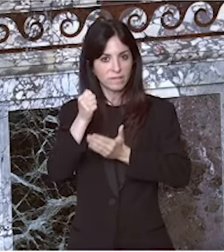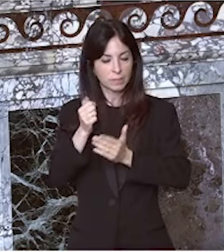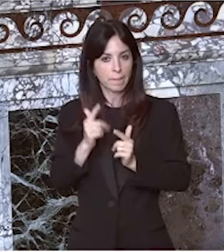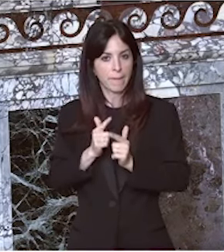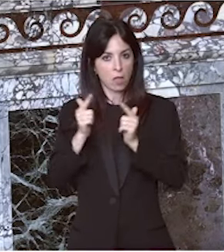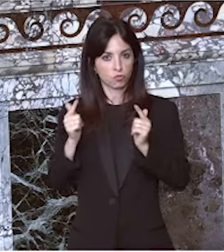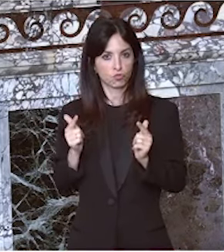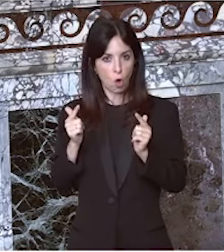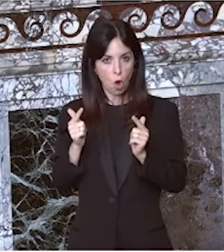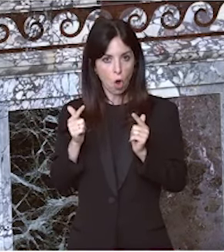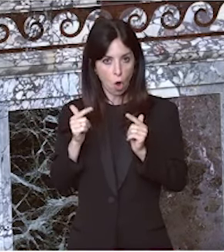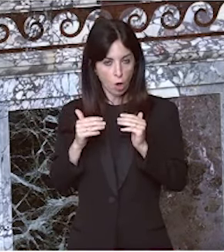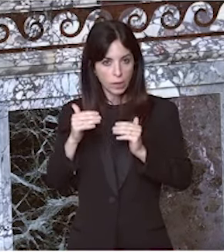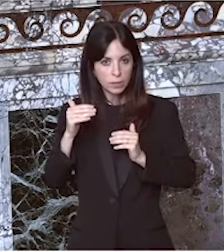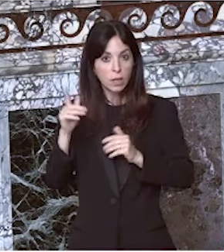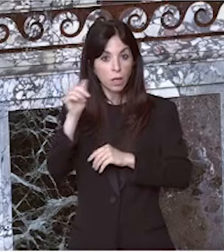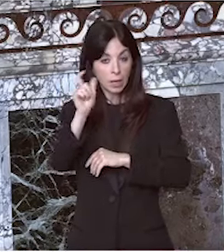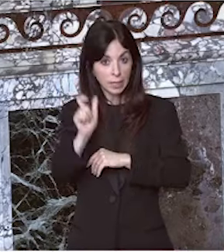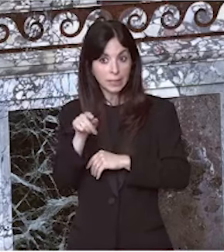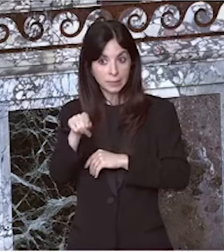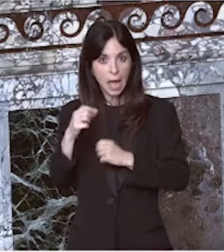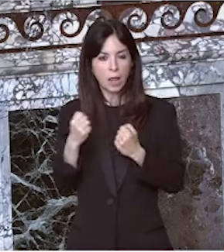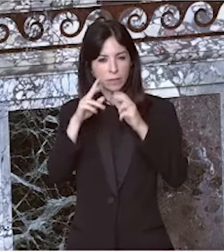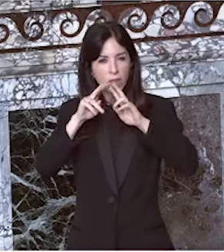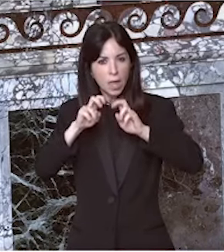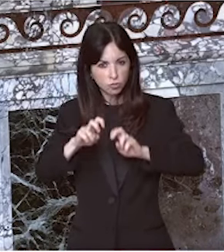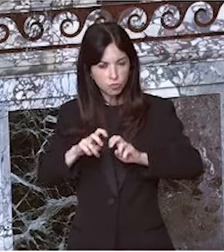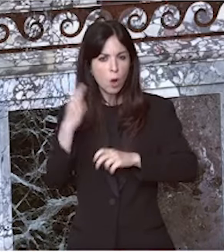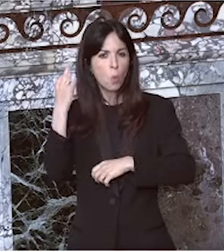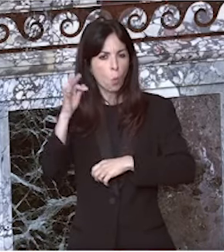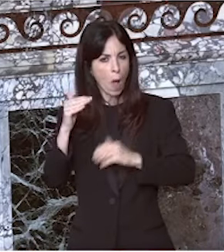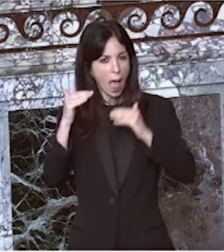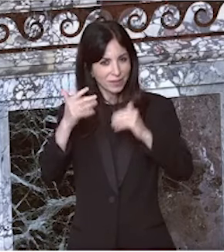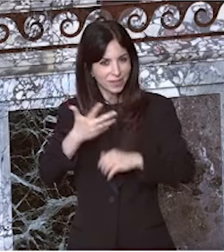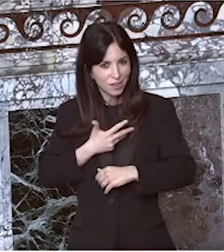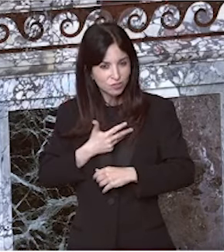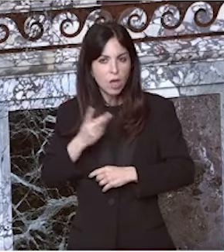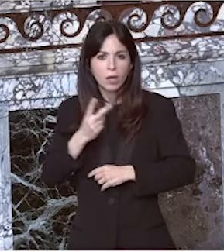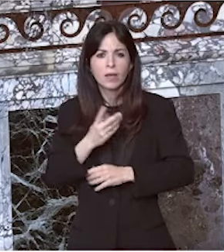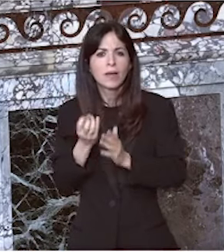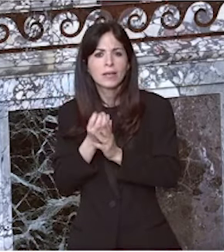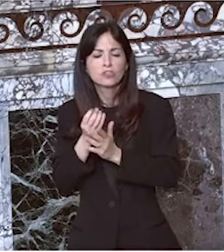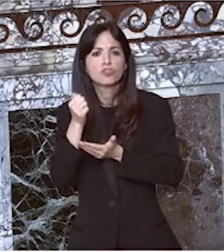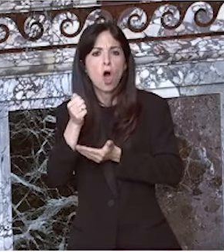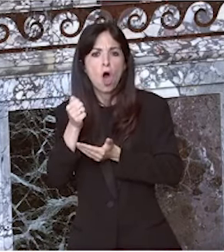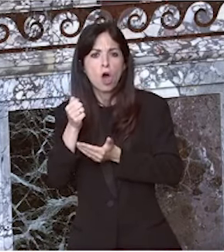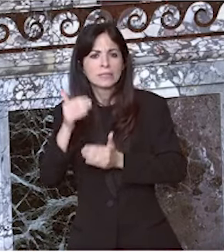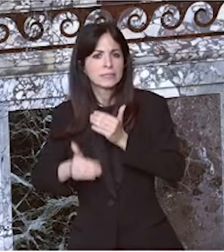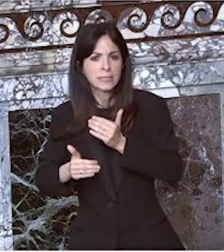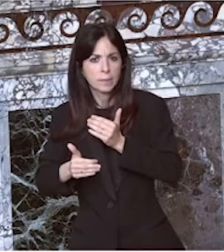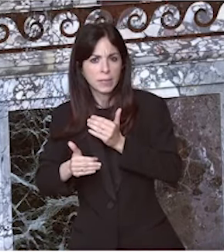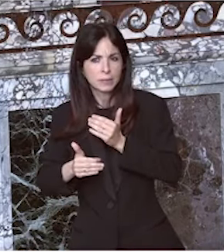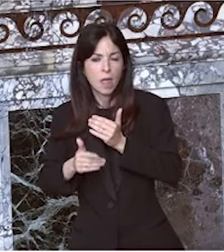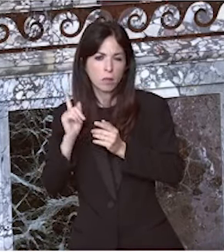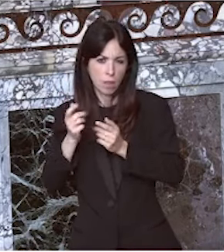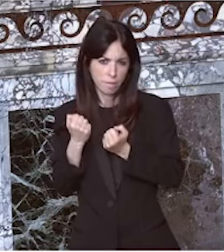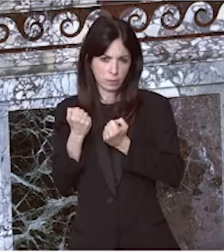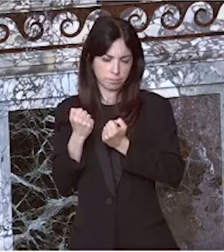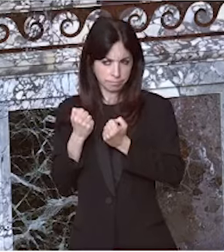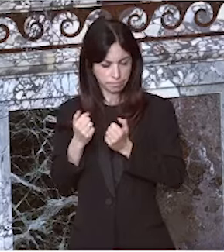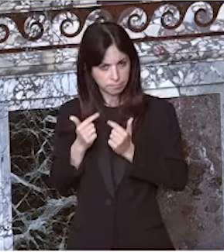di ricerca ha indici elevati di produttività e qualità, ma risorse limitate. Un suo rafforzamento e un migliore raccordo con il